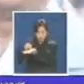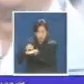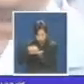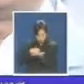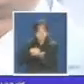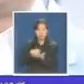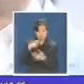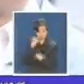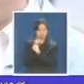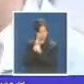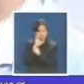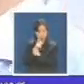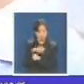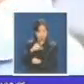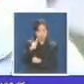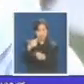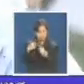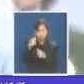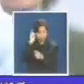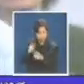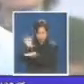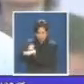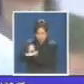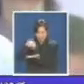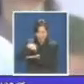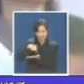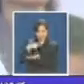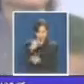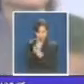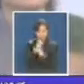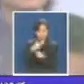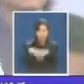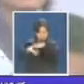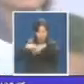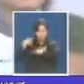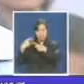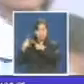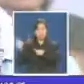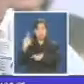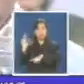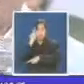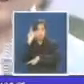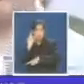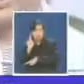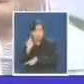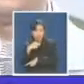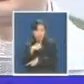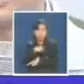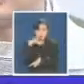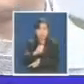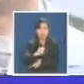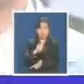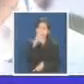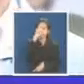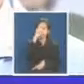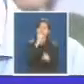แน่นอนแต่ผมต้องได้ตัวนั้นมาถ้าผมไม่ได้ตัวนั้นมาเพียงแค่สงสัยเพียงแค่อะไรเนี่ยผมไม่สามารถทำได้ในทางรา